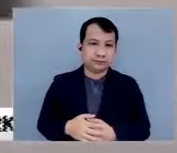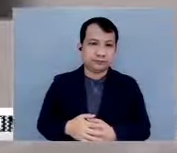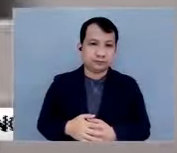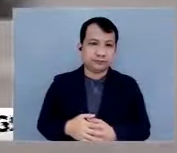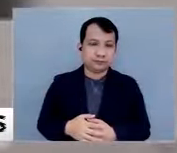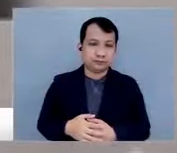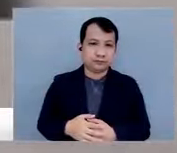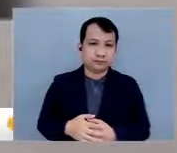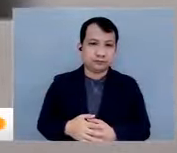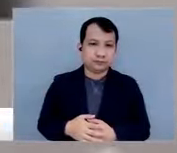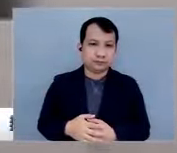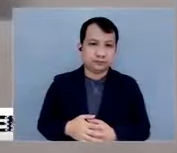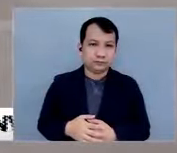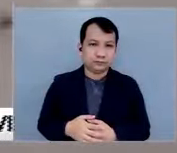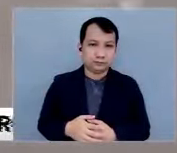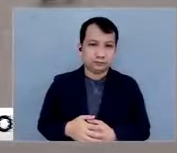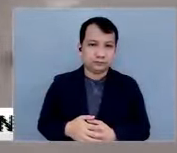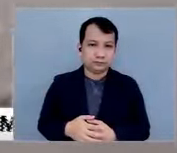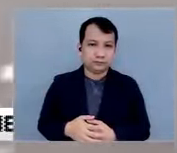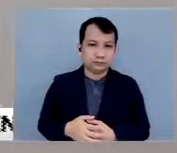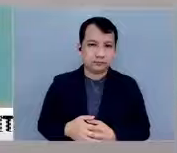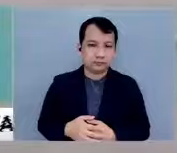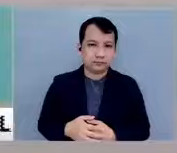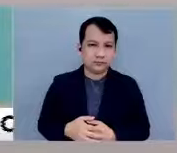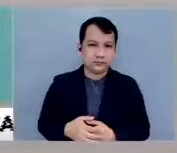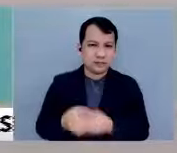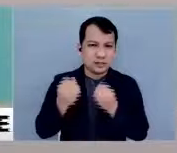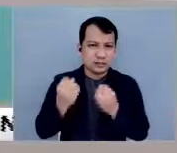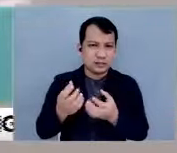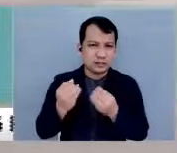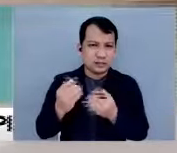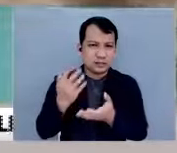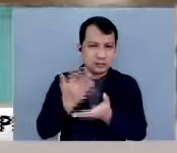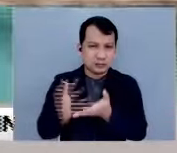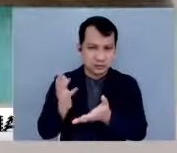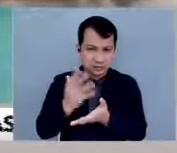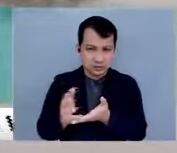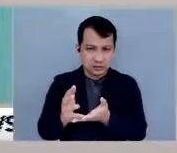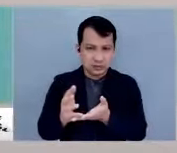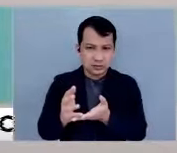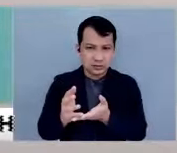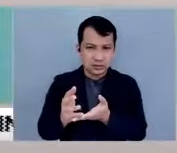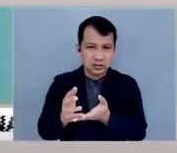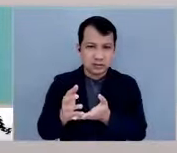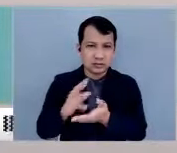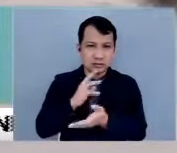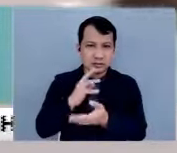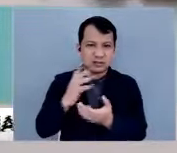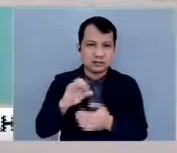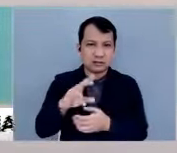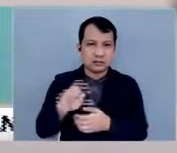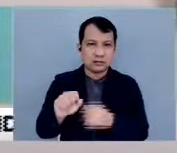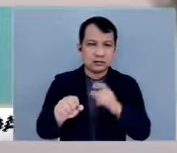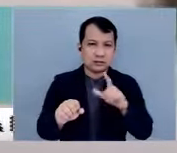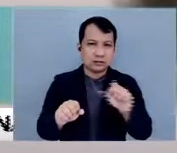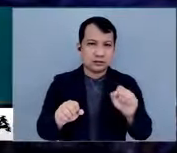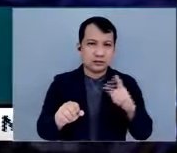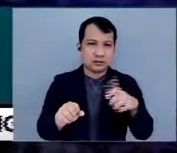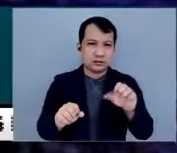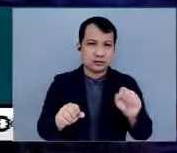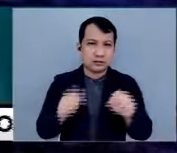Puro basura yun, no? Sandamakmak na basura ang sumabay sa agos ng tubig sa Estero de Tripa de Gallina sa